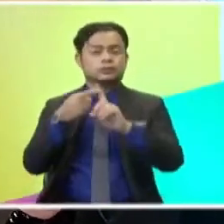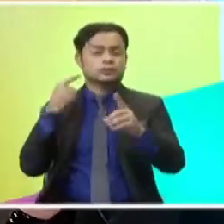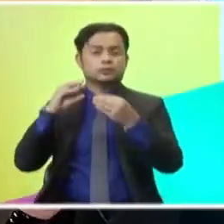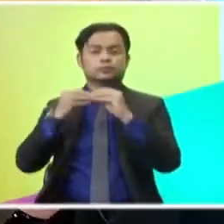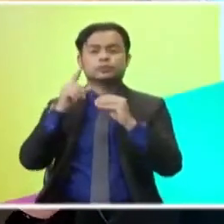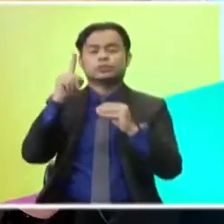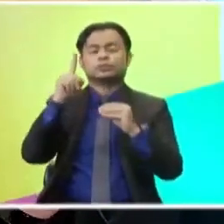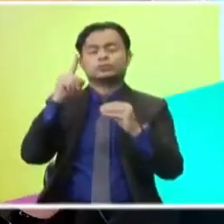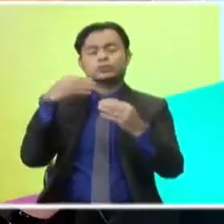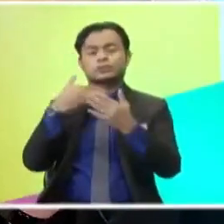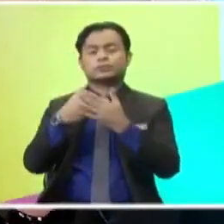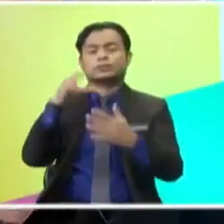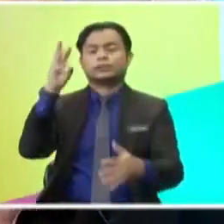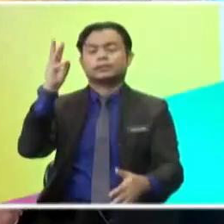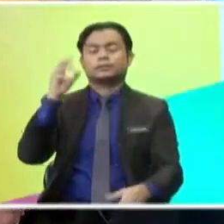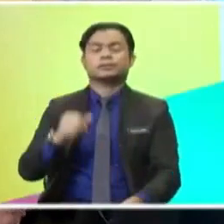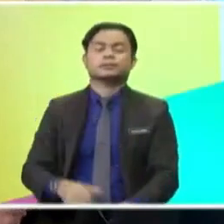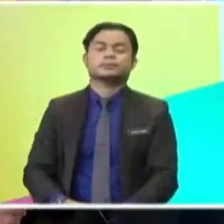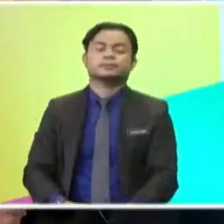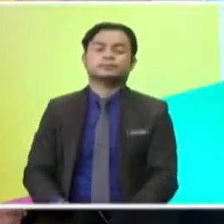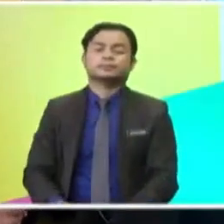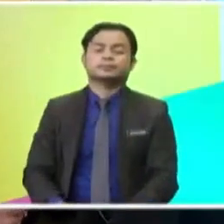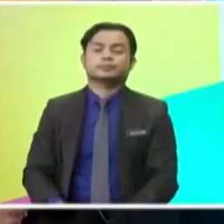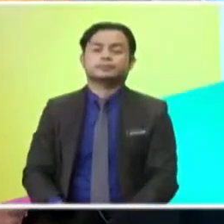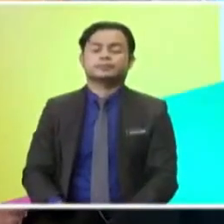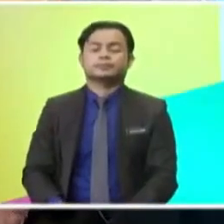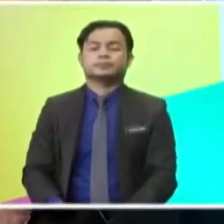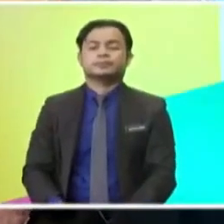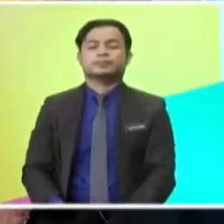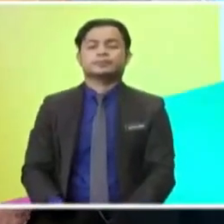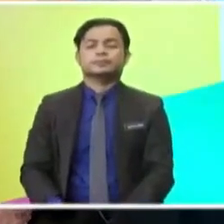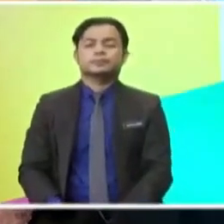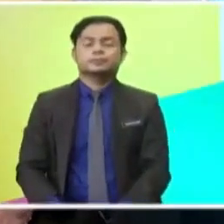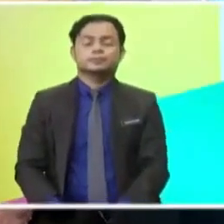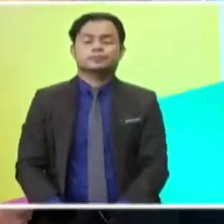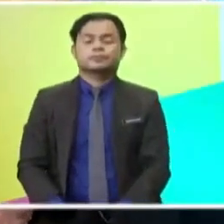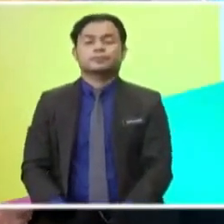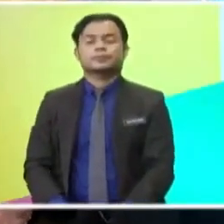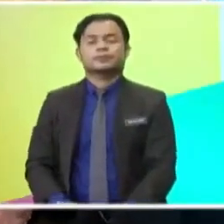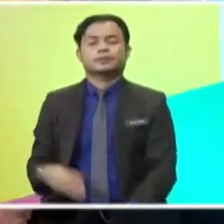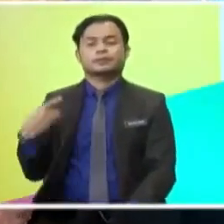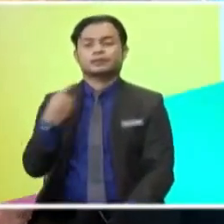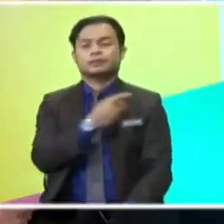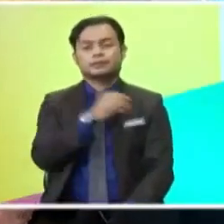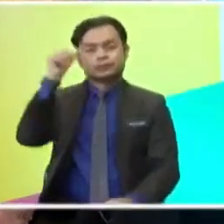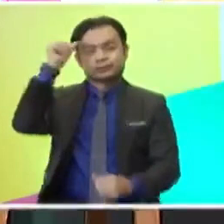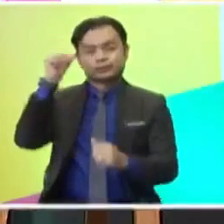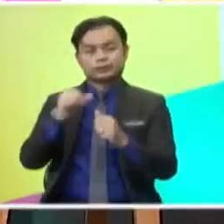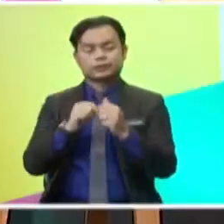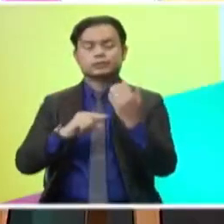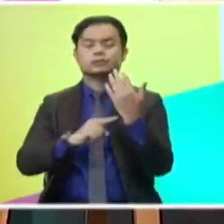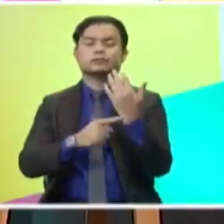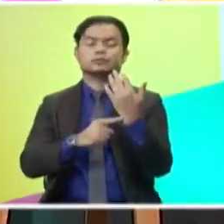Silakan Cikgu. Okey. Jadi kita refresh, kita refresh ya. Balik ya. Kita imbas kembali balik ya senarai